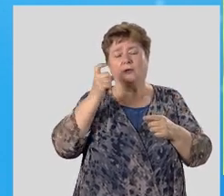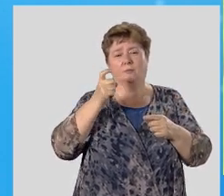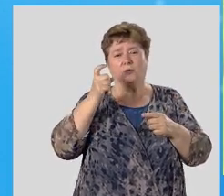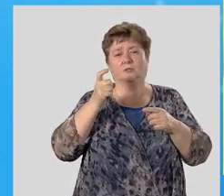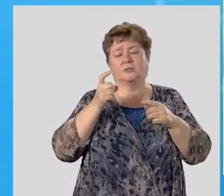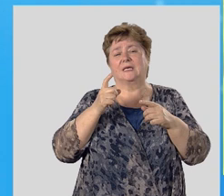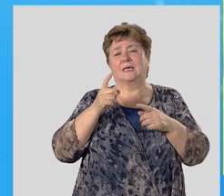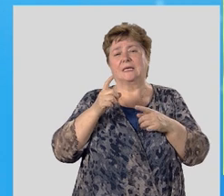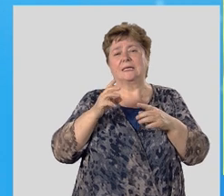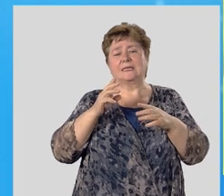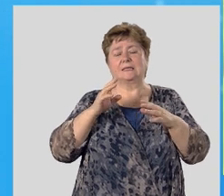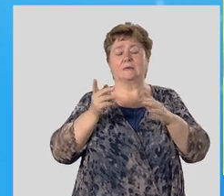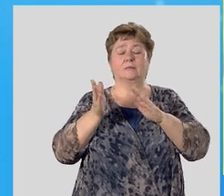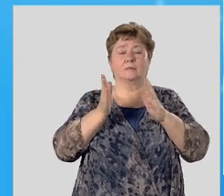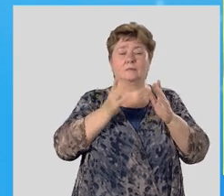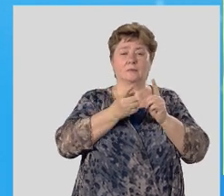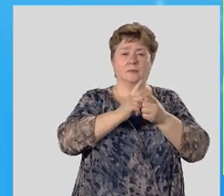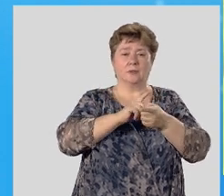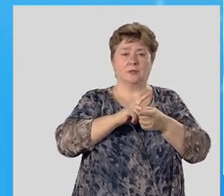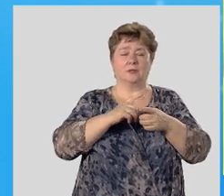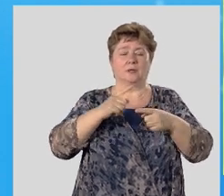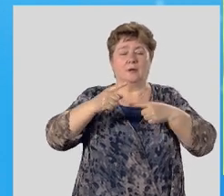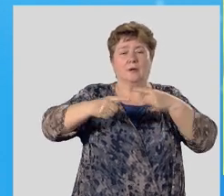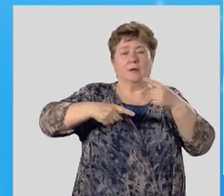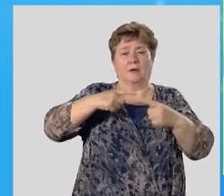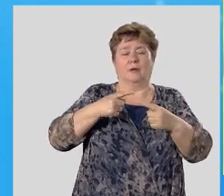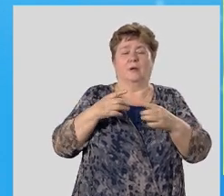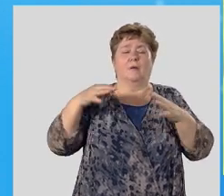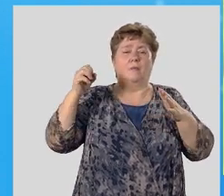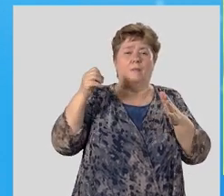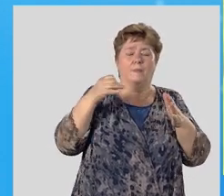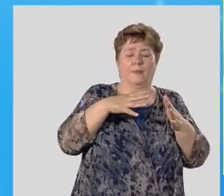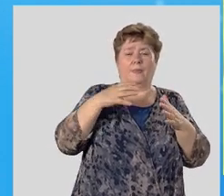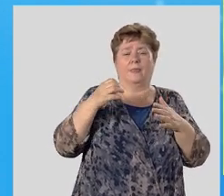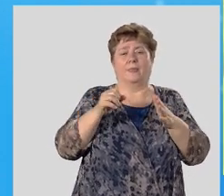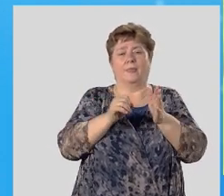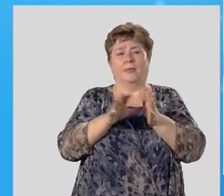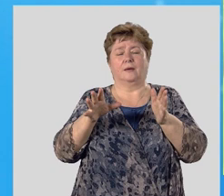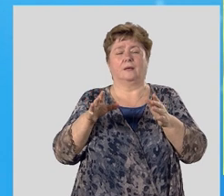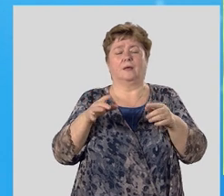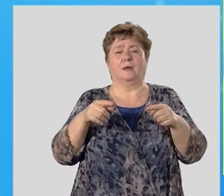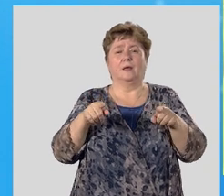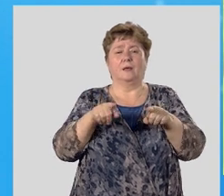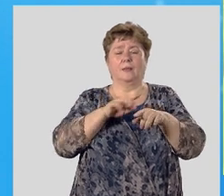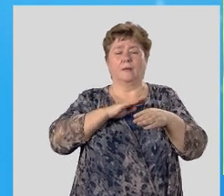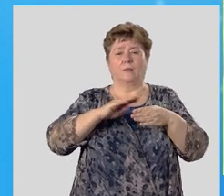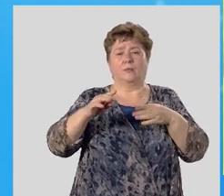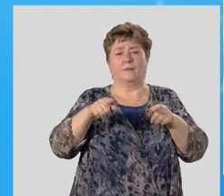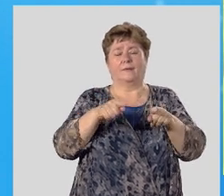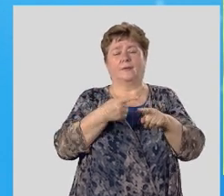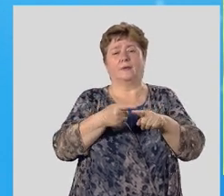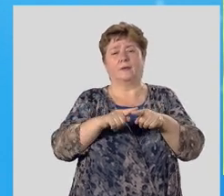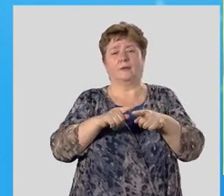биогеохимические циклы – это круговороты веществ и потоки энергии. А также на этом уровне